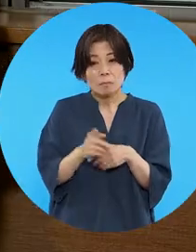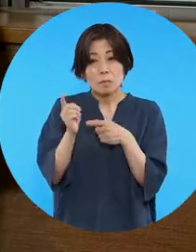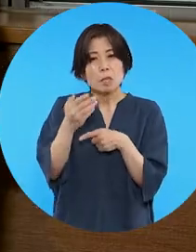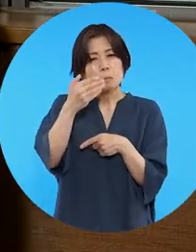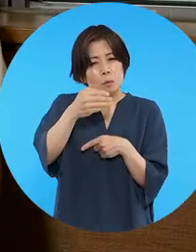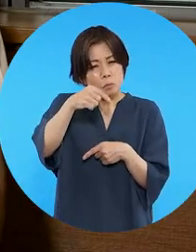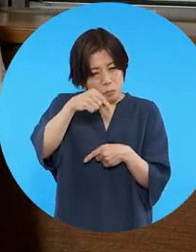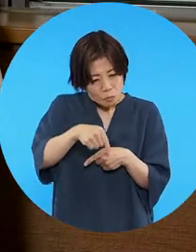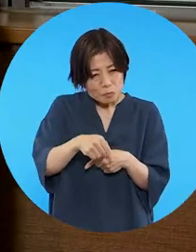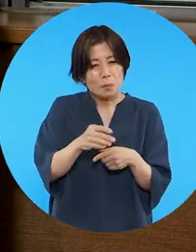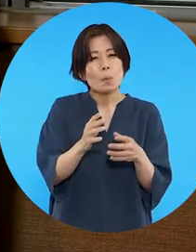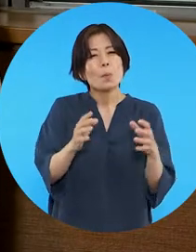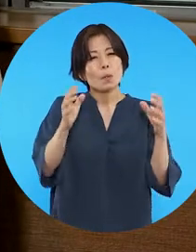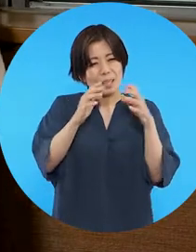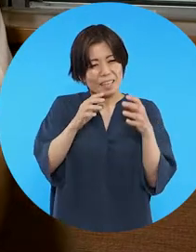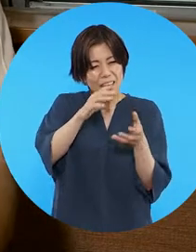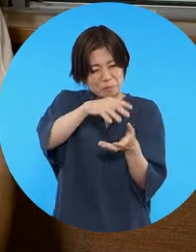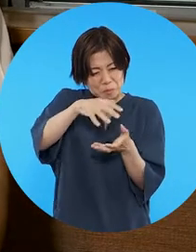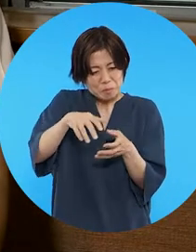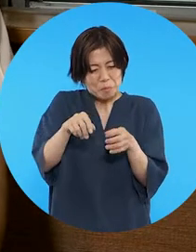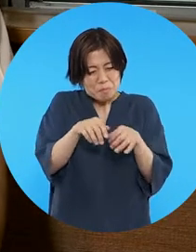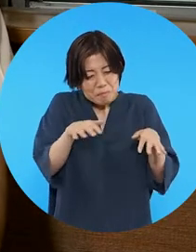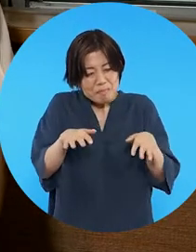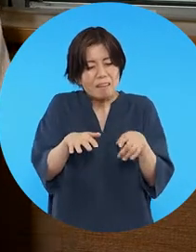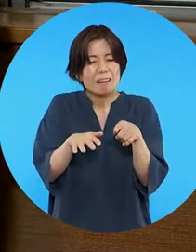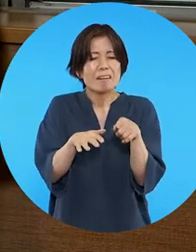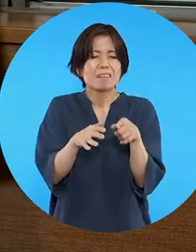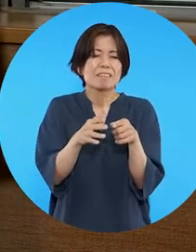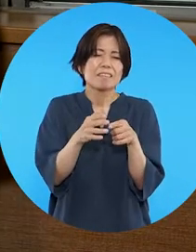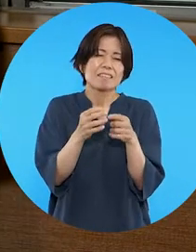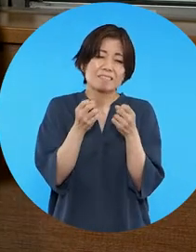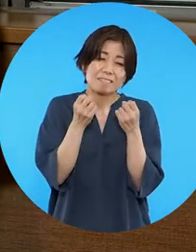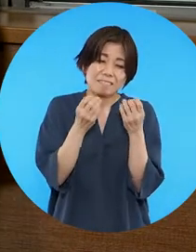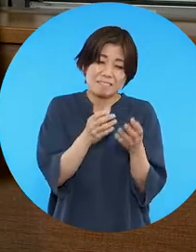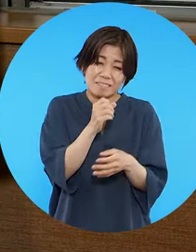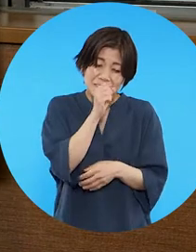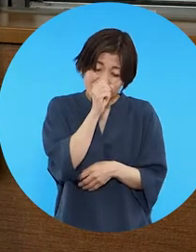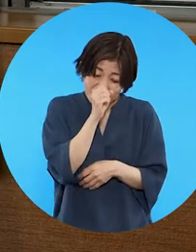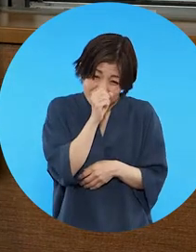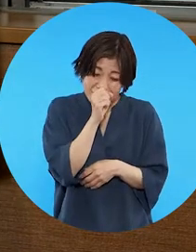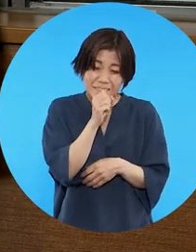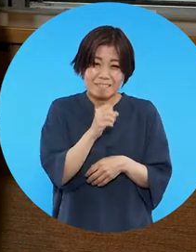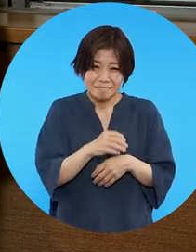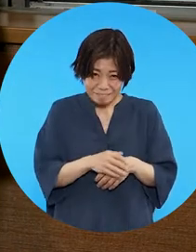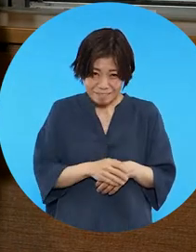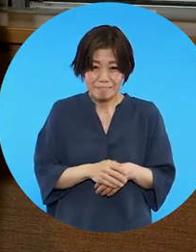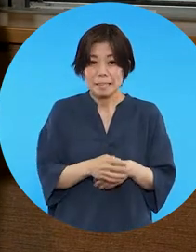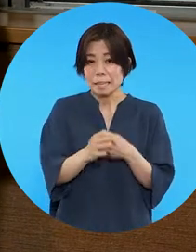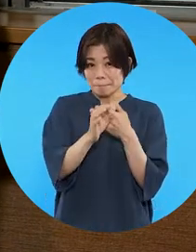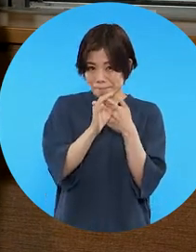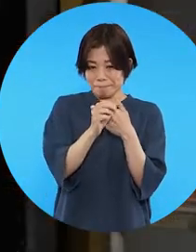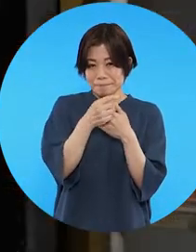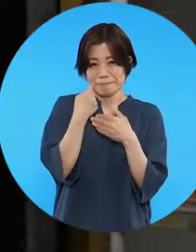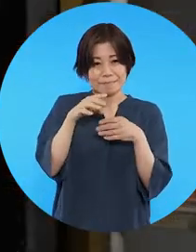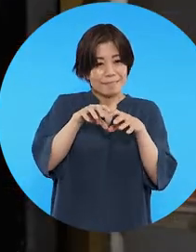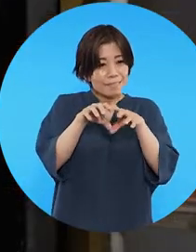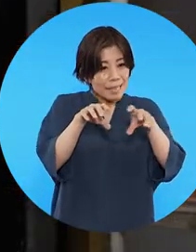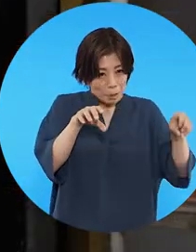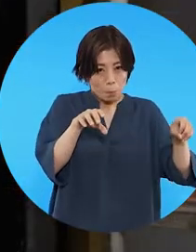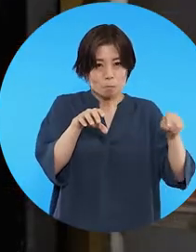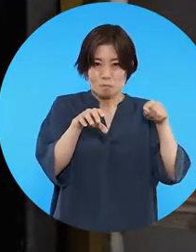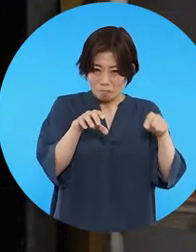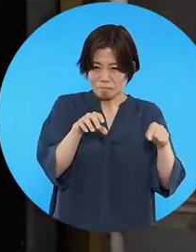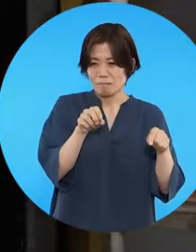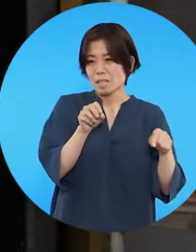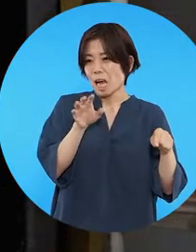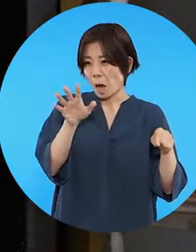っぱり練馬区っていうのは、取れたて野菜、地場産野菜が非常にいいものがございますので、例えば大根とか